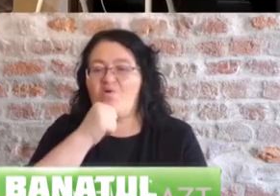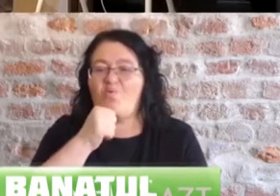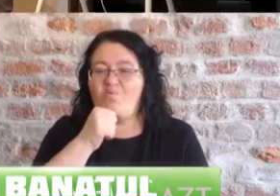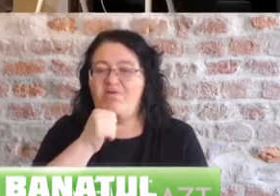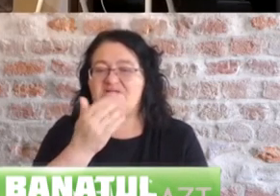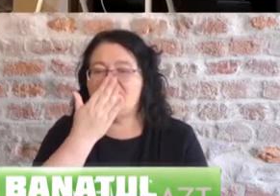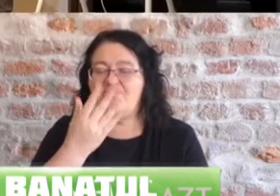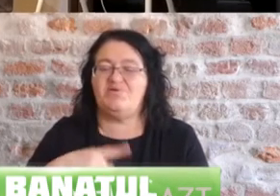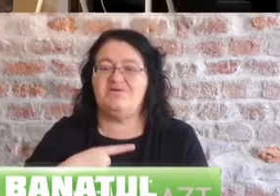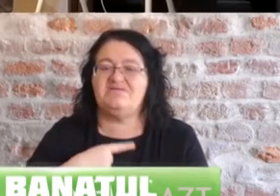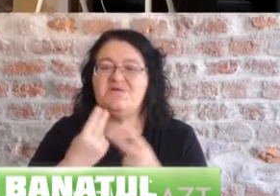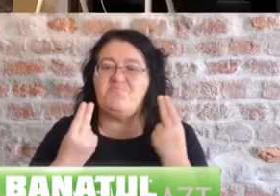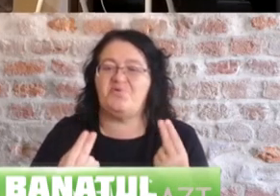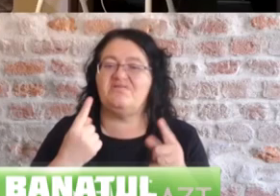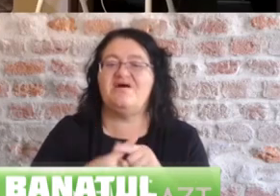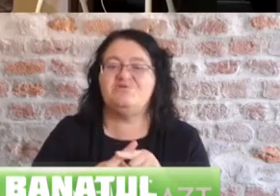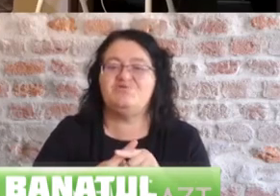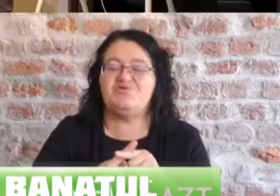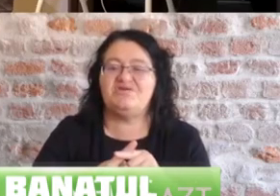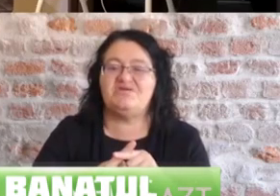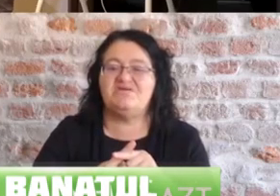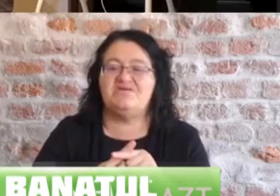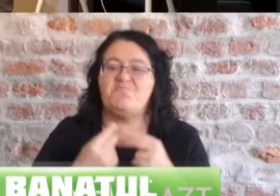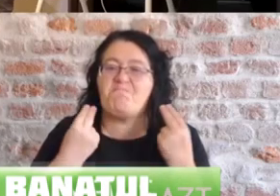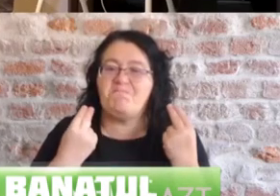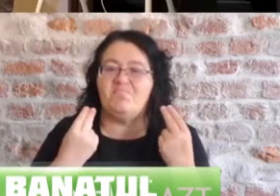s-a părut a fi important și aici conta